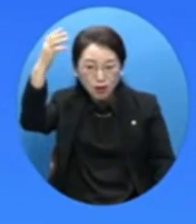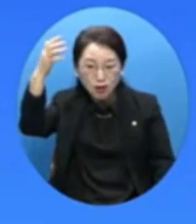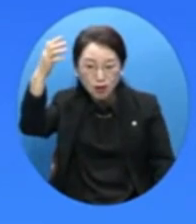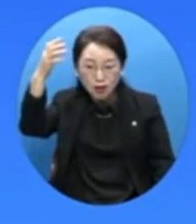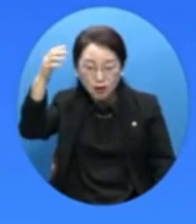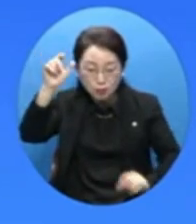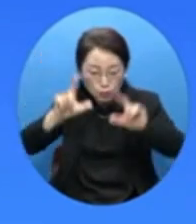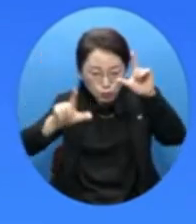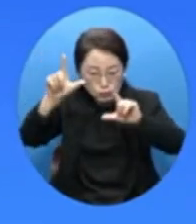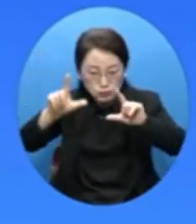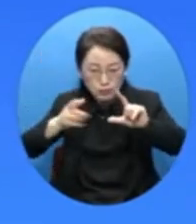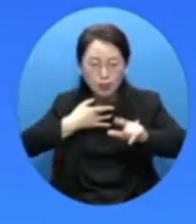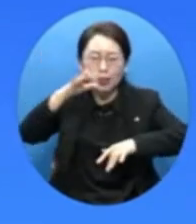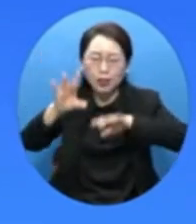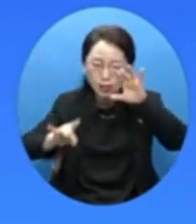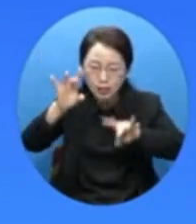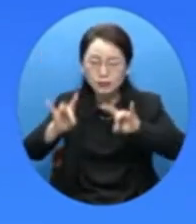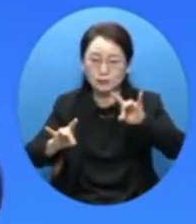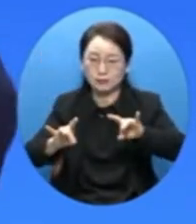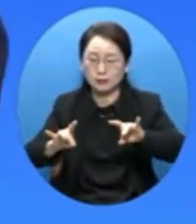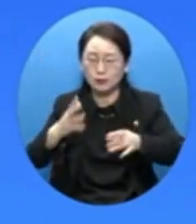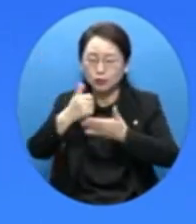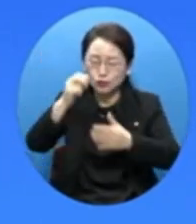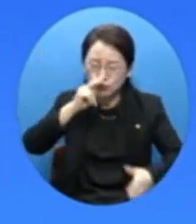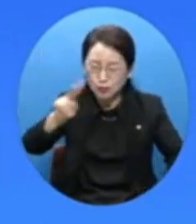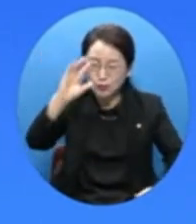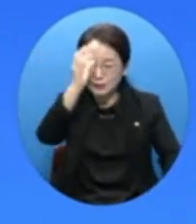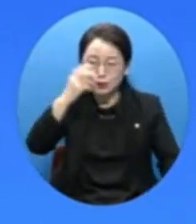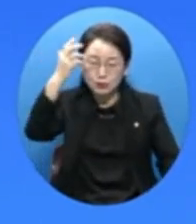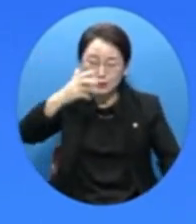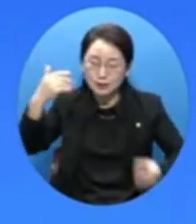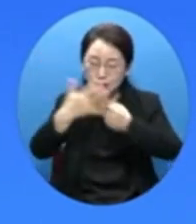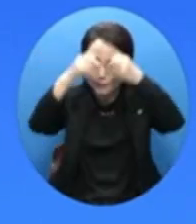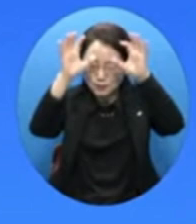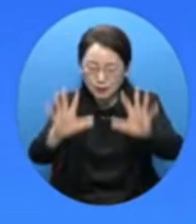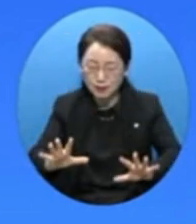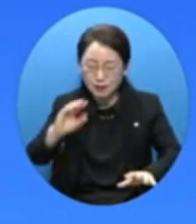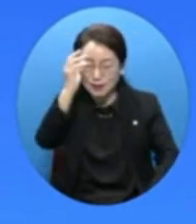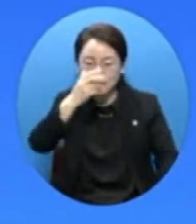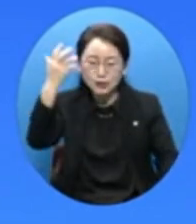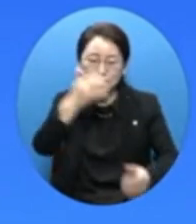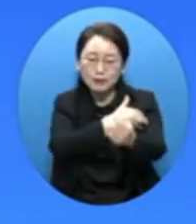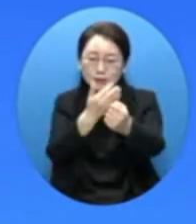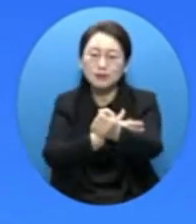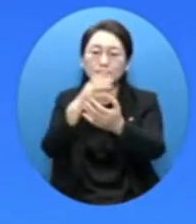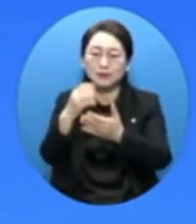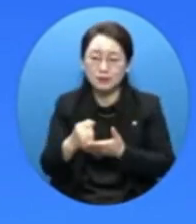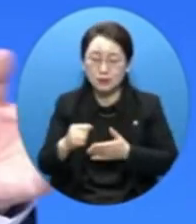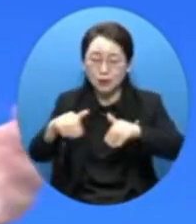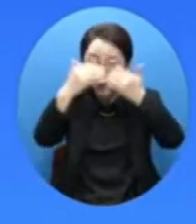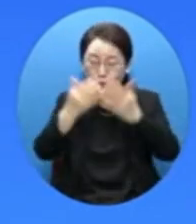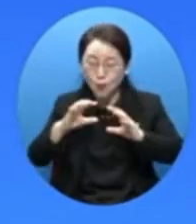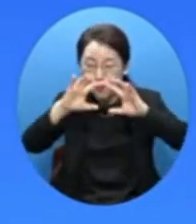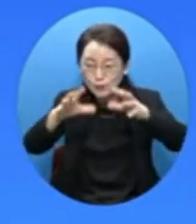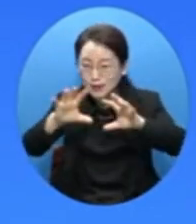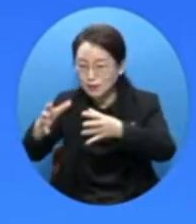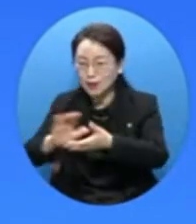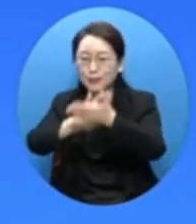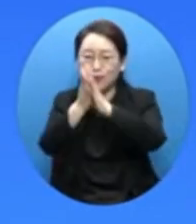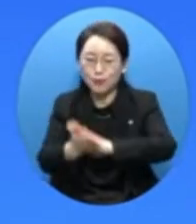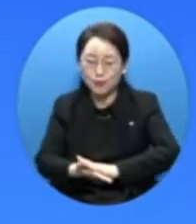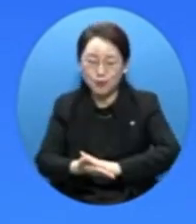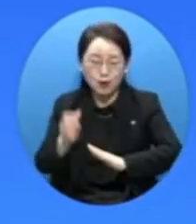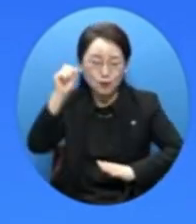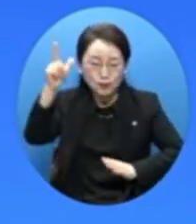지금 갈급한 상태가 되어 있는데 주님이여 성령의 은혜가 임하여서 우리가 성령의 능력을 받아서 온 세계를 변화시키는 위대한